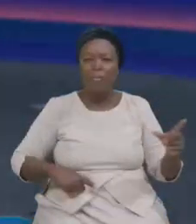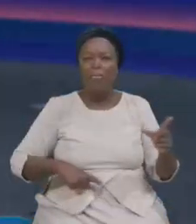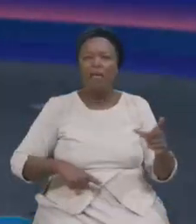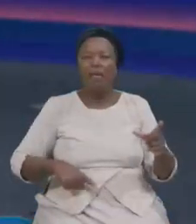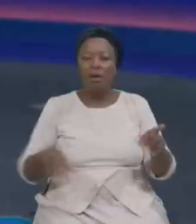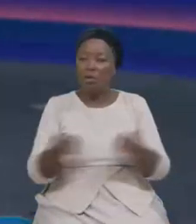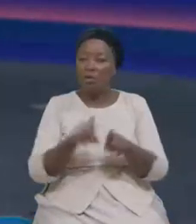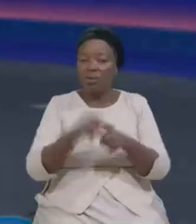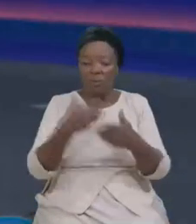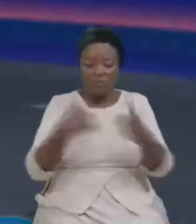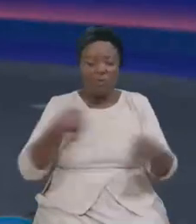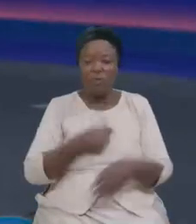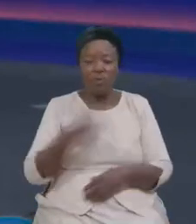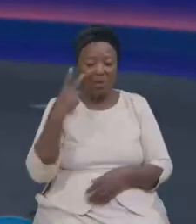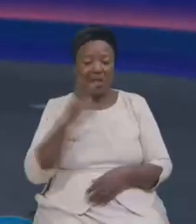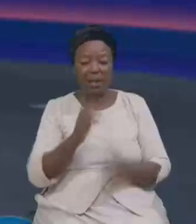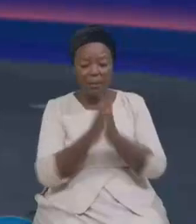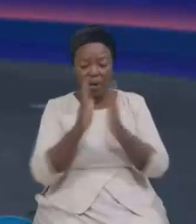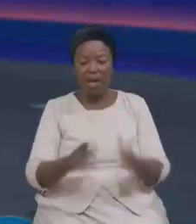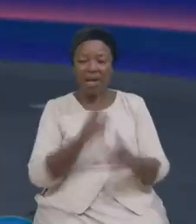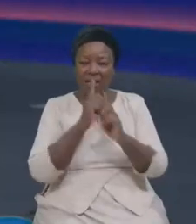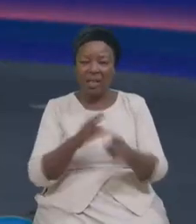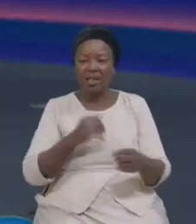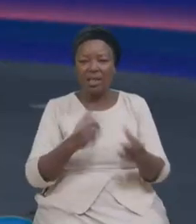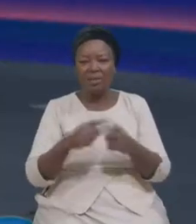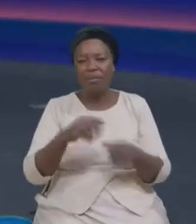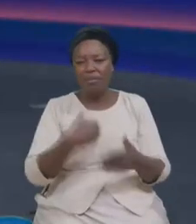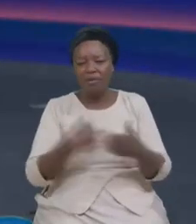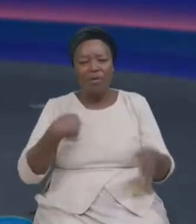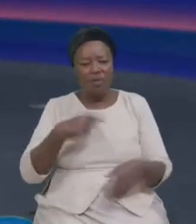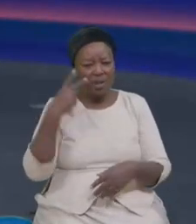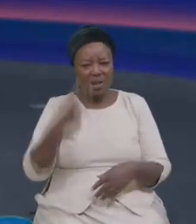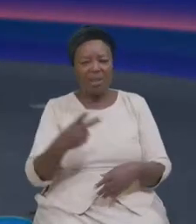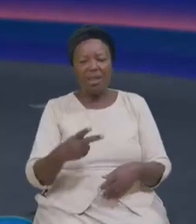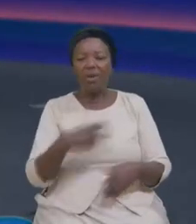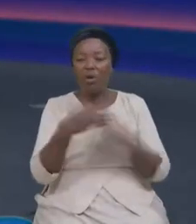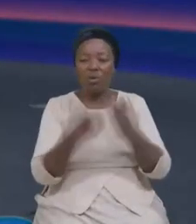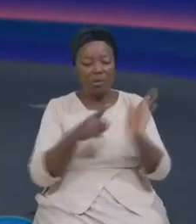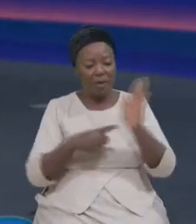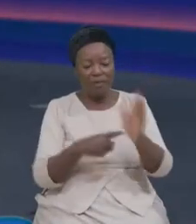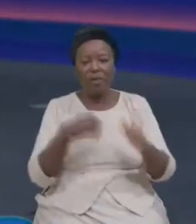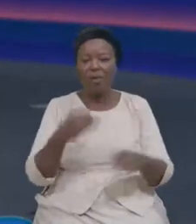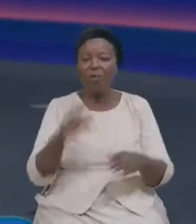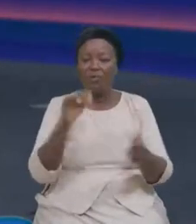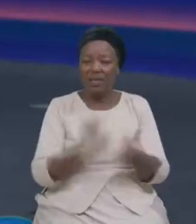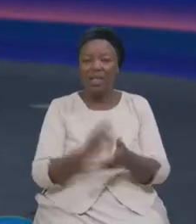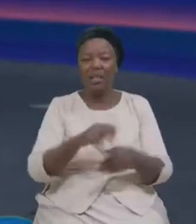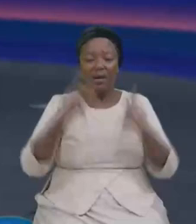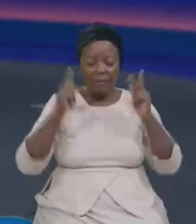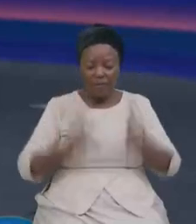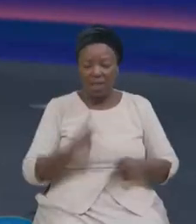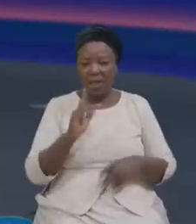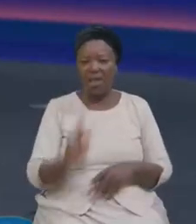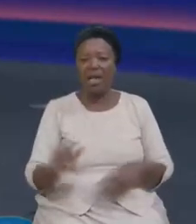la prière exaucée, avant même de voir une manifestation quelconque, physique ou même visible, comme nous louons le Seigneur, comme